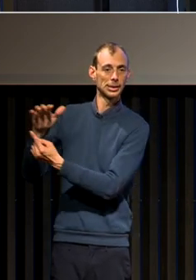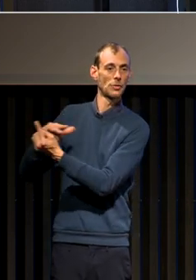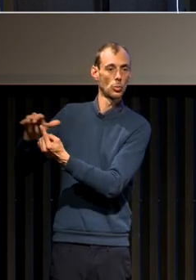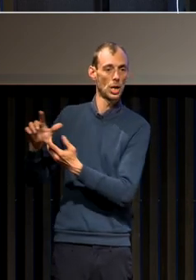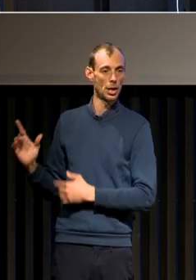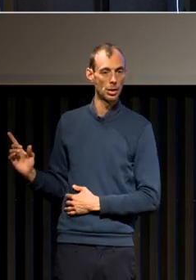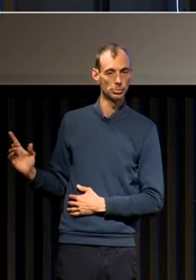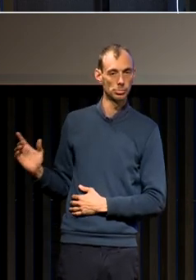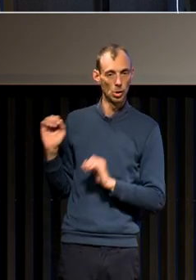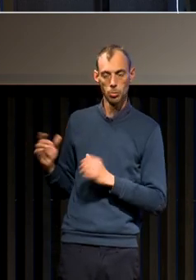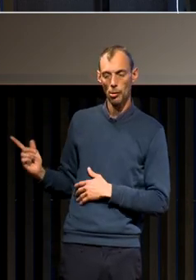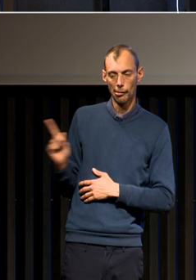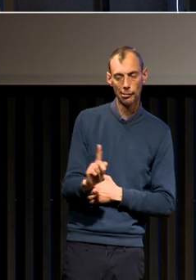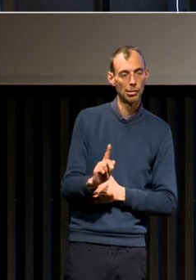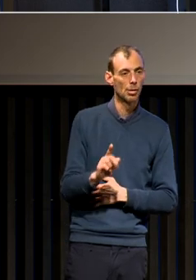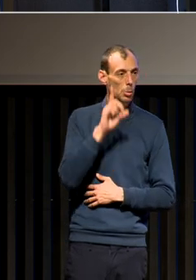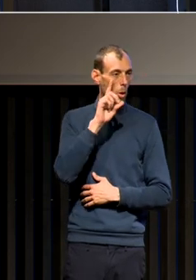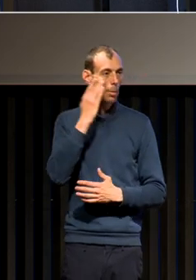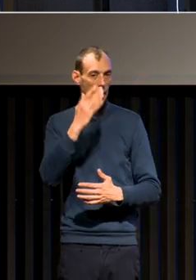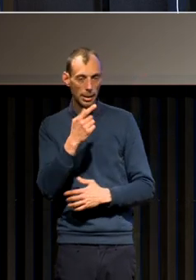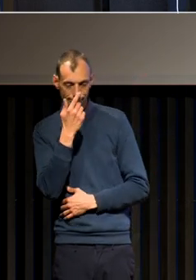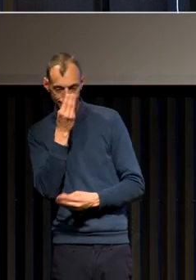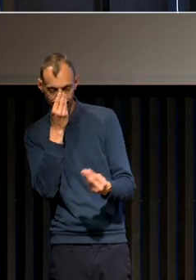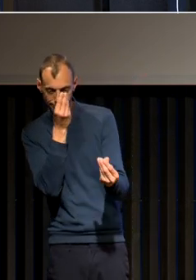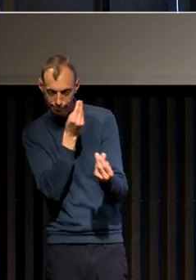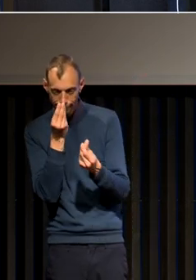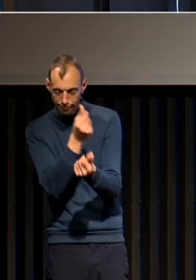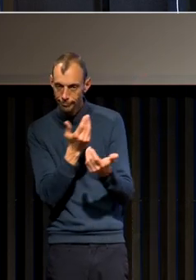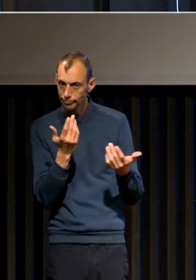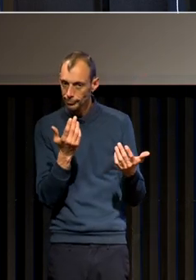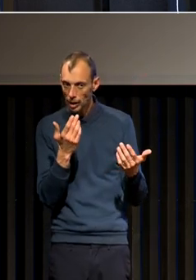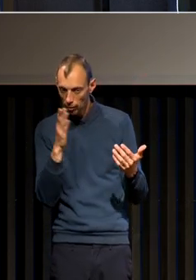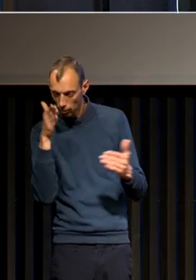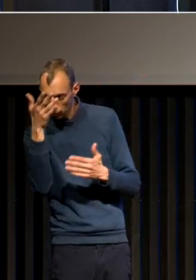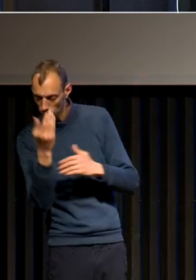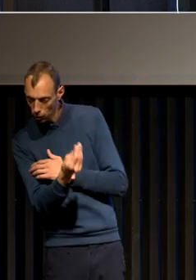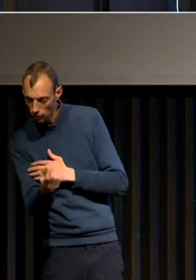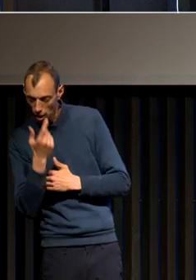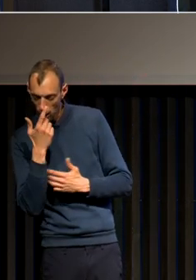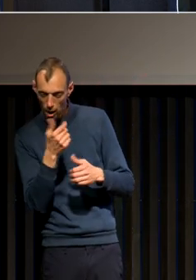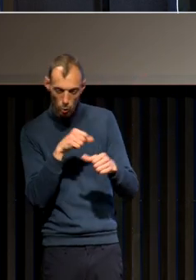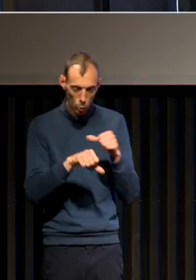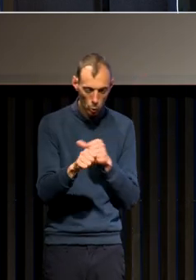enquête du service social si on trouve que les conditions d'accueil de l'enfant ne sont pas réunies.